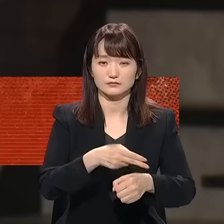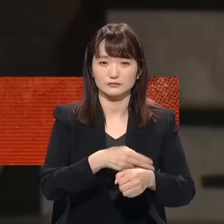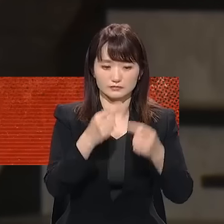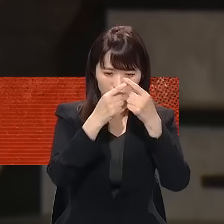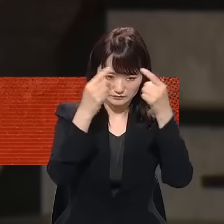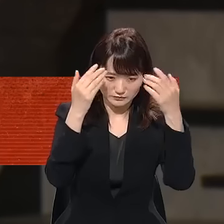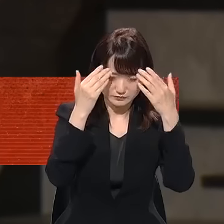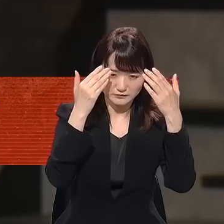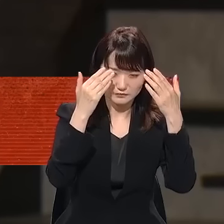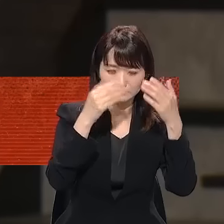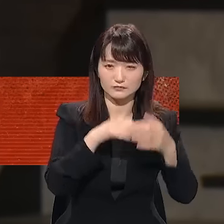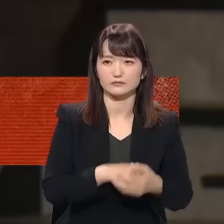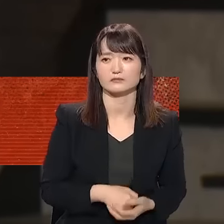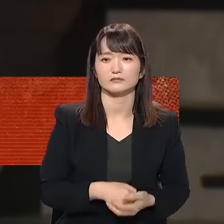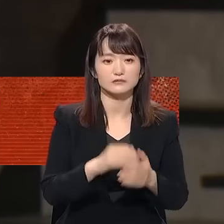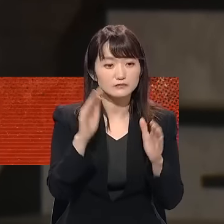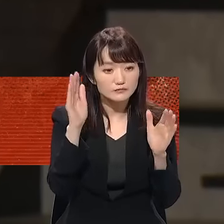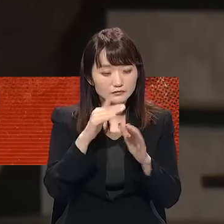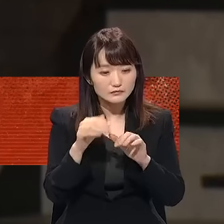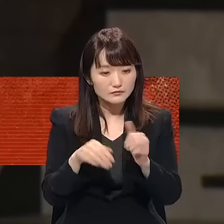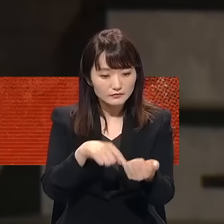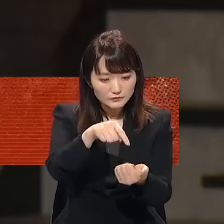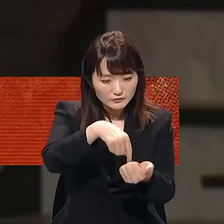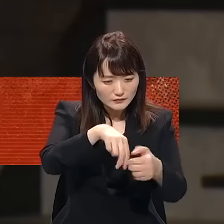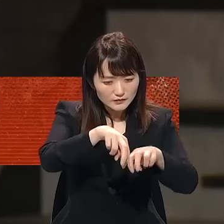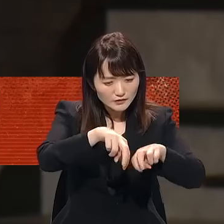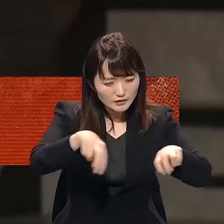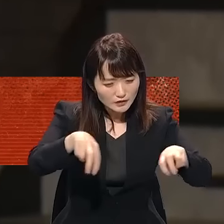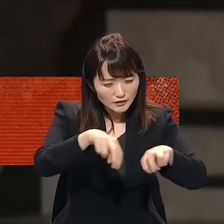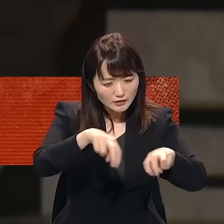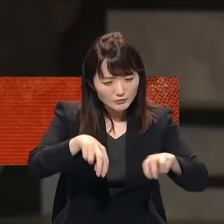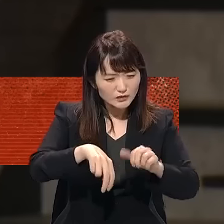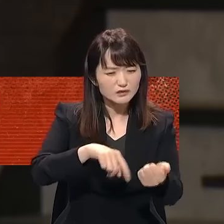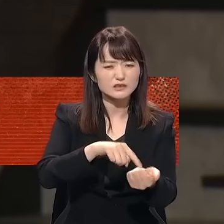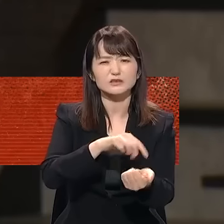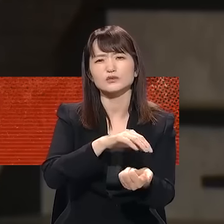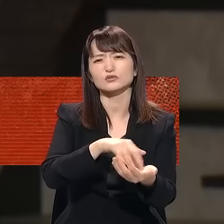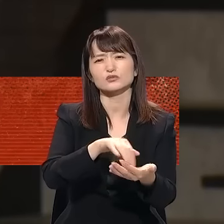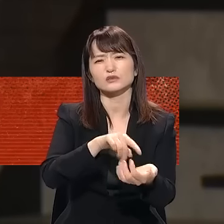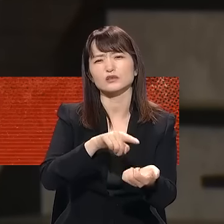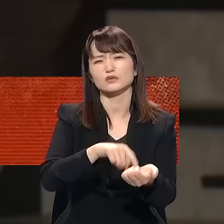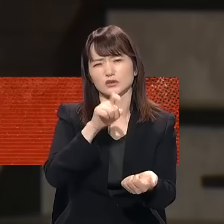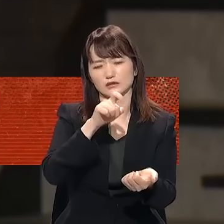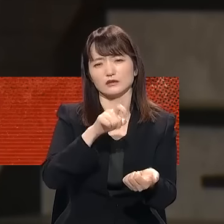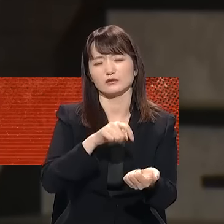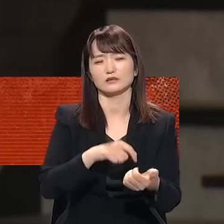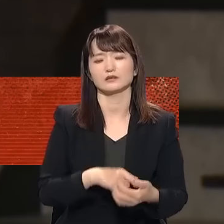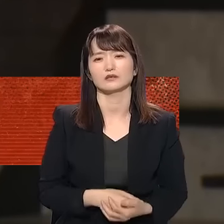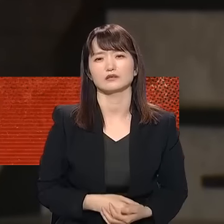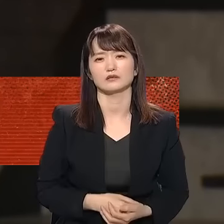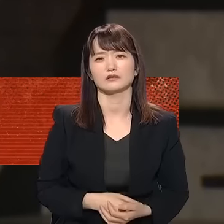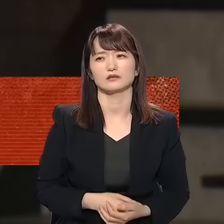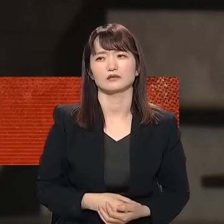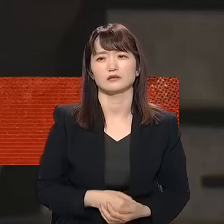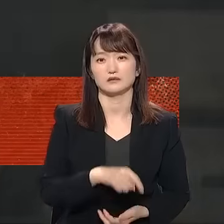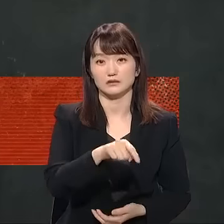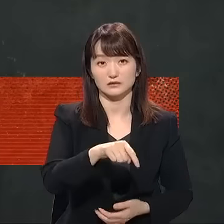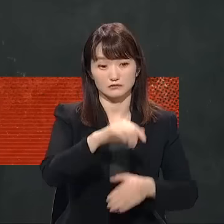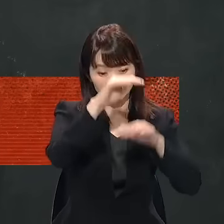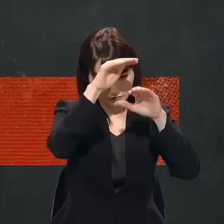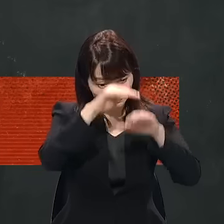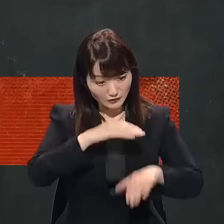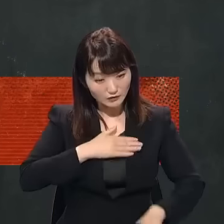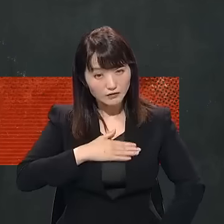학생들이 해부용 실습 시신이 상당히 모질한라고 지금 얘기가 돌고 있는데 이런 것들이 알려지게